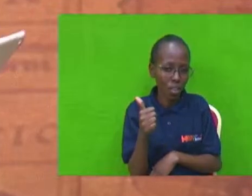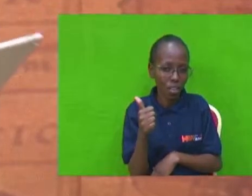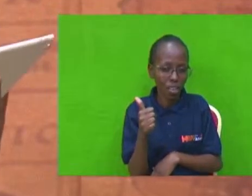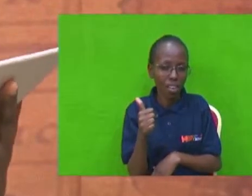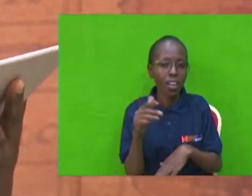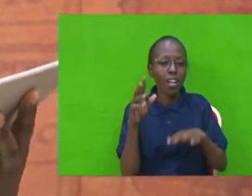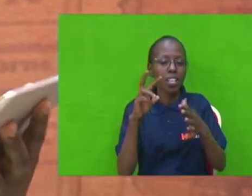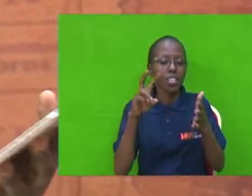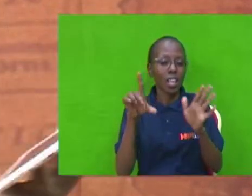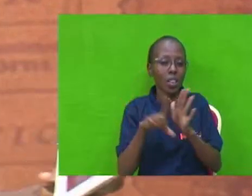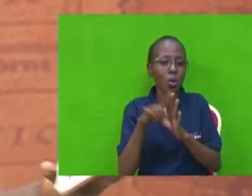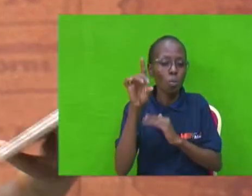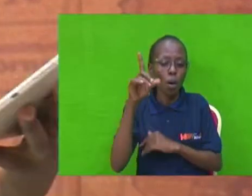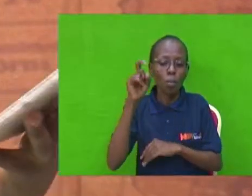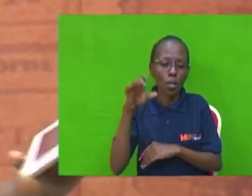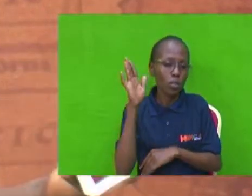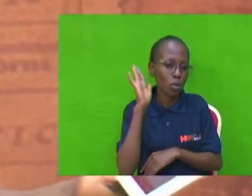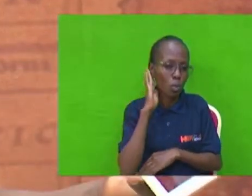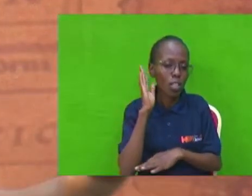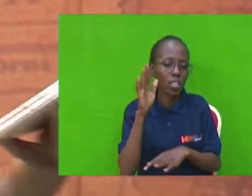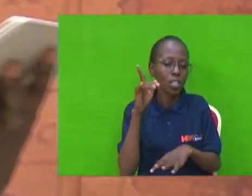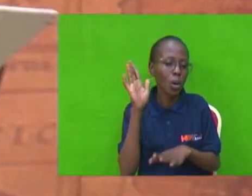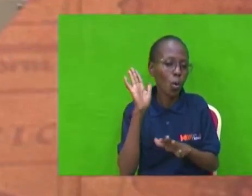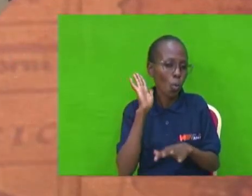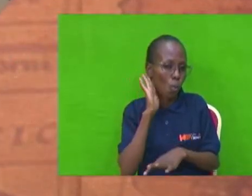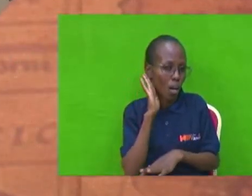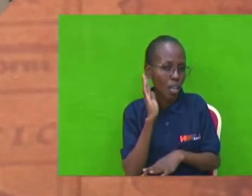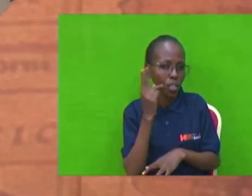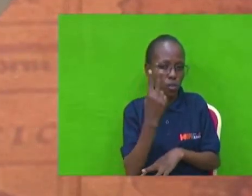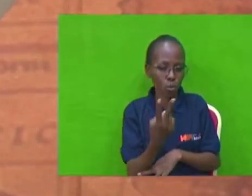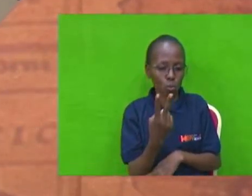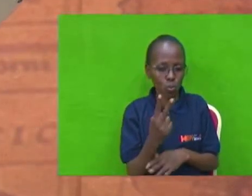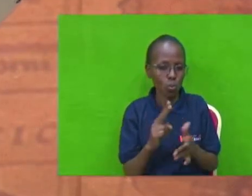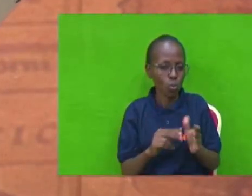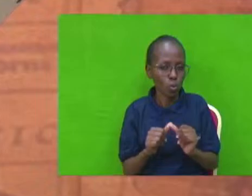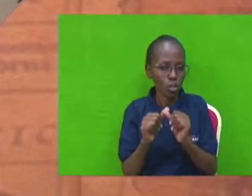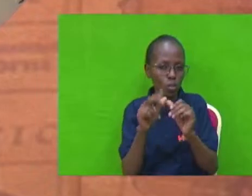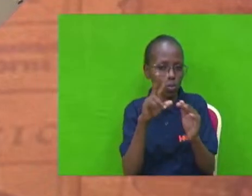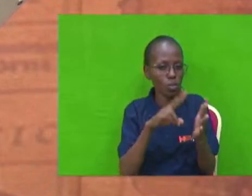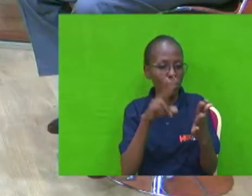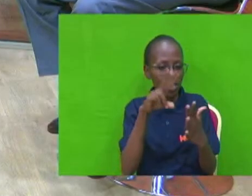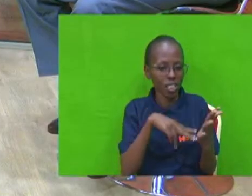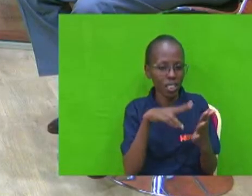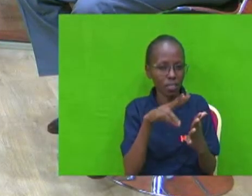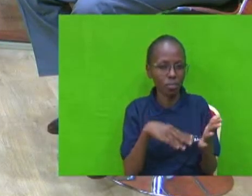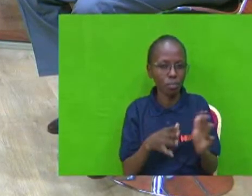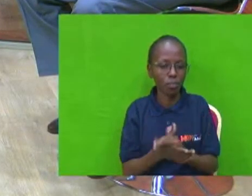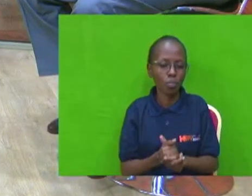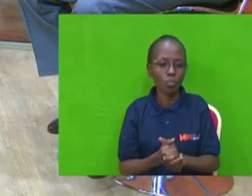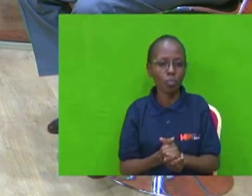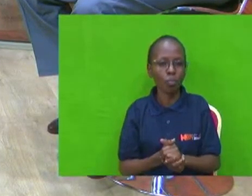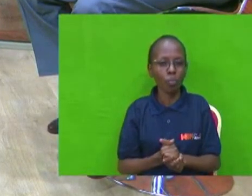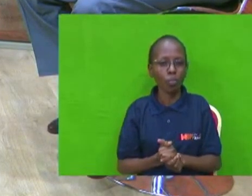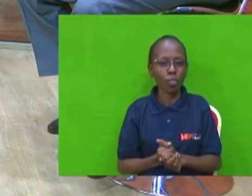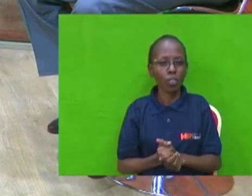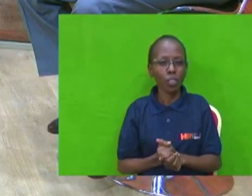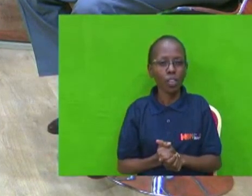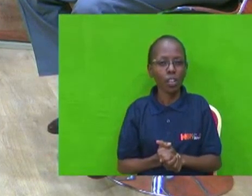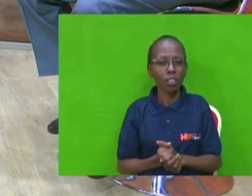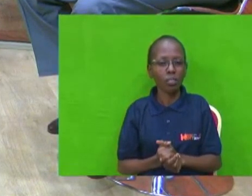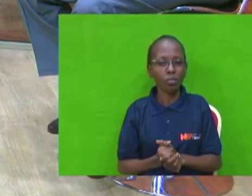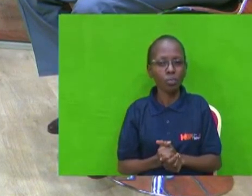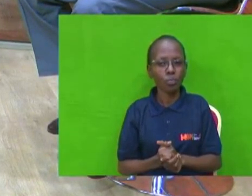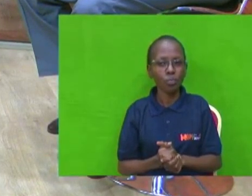Kumbe amri yake ni natii, lakini kuna kutii kuwili. Mwalimu endelea na haya. Inaendelea kusema? Inaendelea kusema. Iko hapa inaendelea kusema